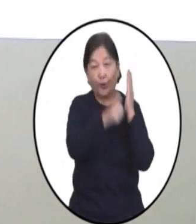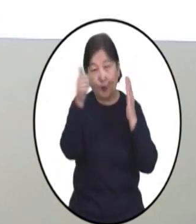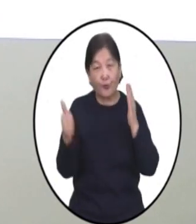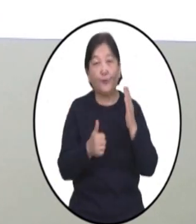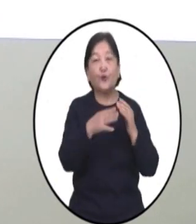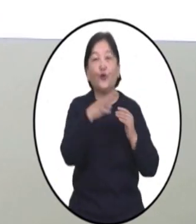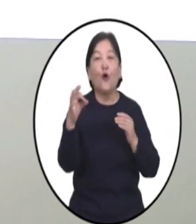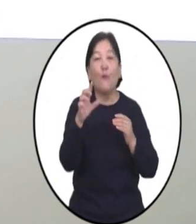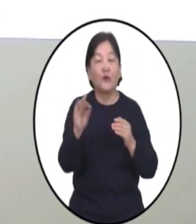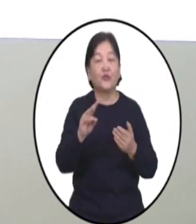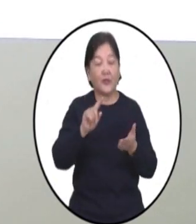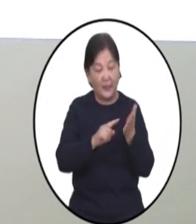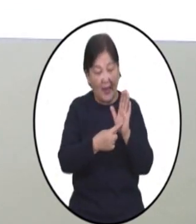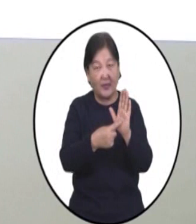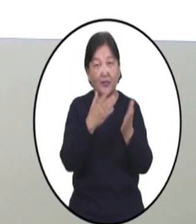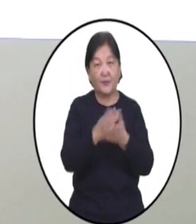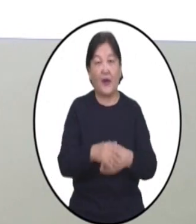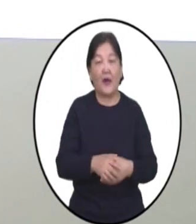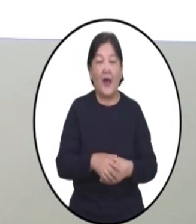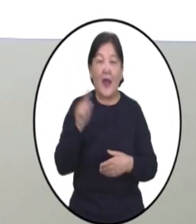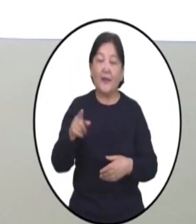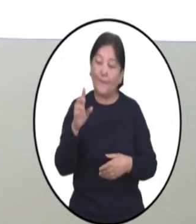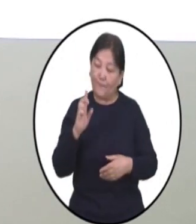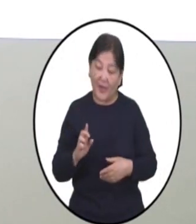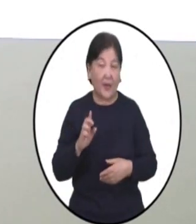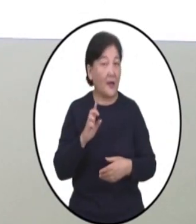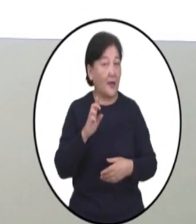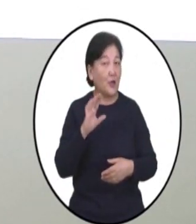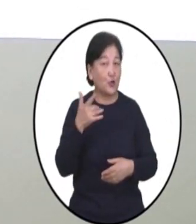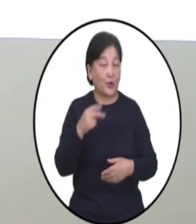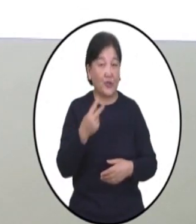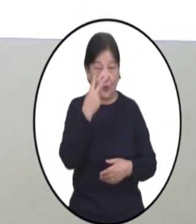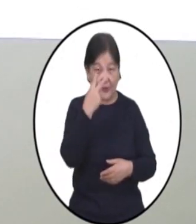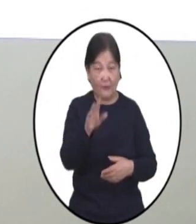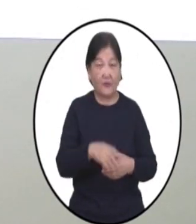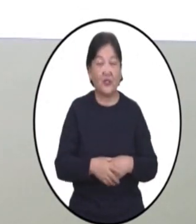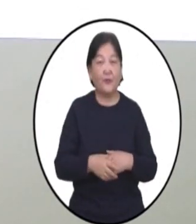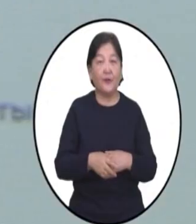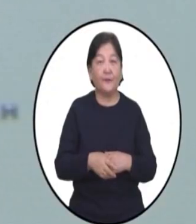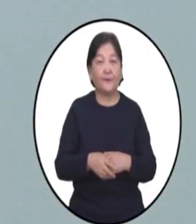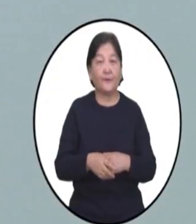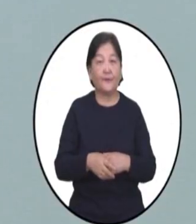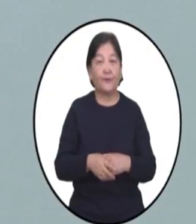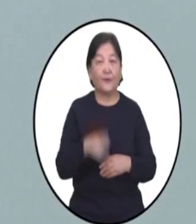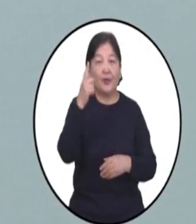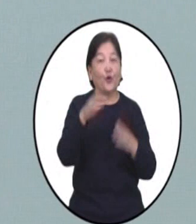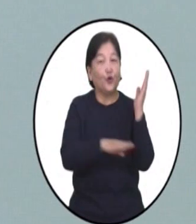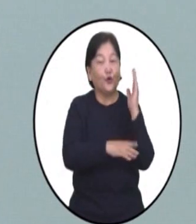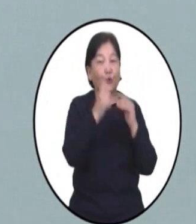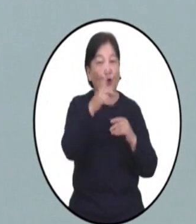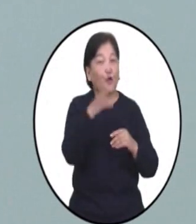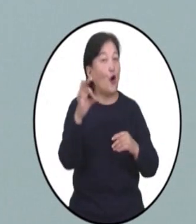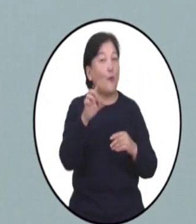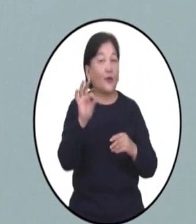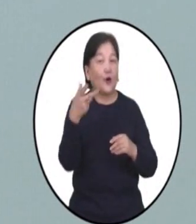бодлого бодожсэн нь бол эндээс харагдаж байна. За нөгөө сурагчийн хайрцгийн диаграммыг харах юм бол нэг өдөр бол огт бодлого бодоагүй байсан,